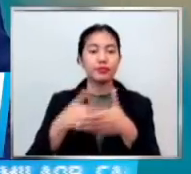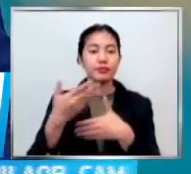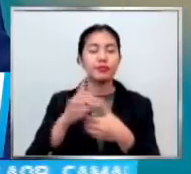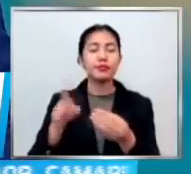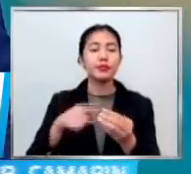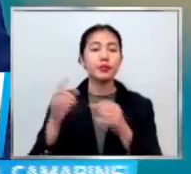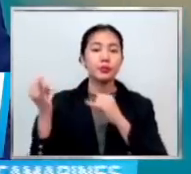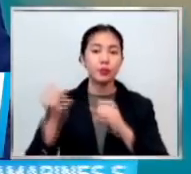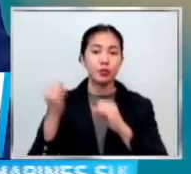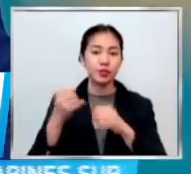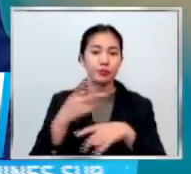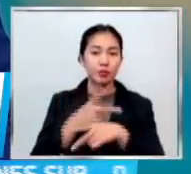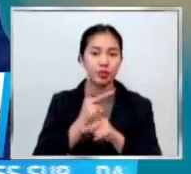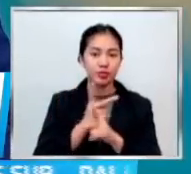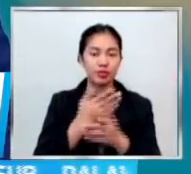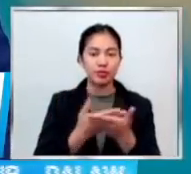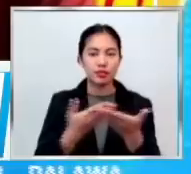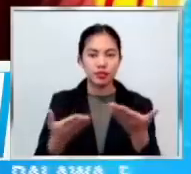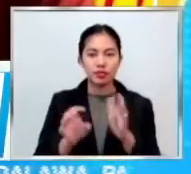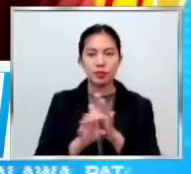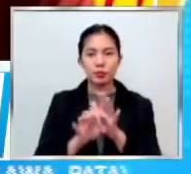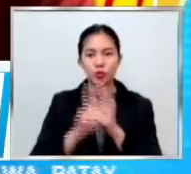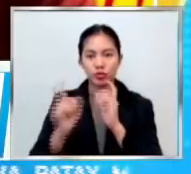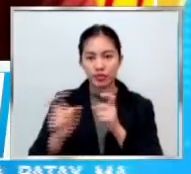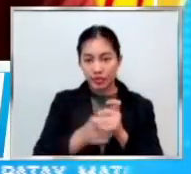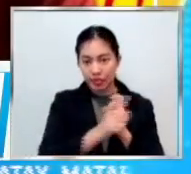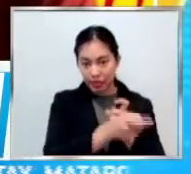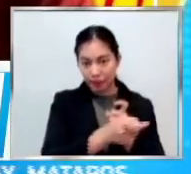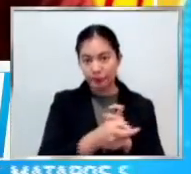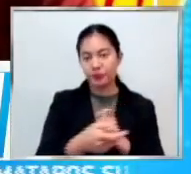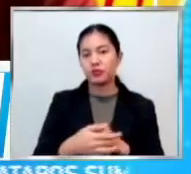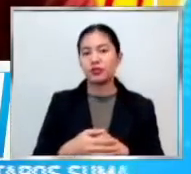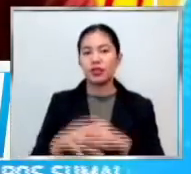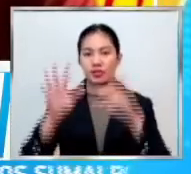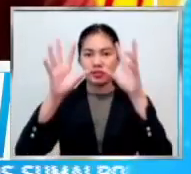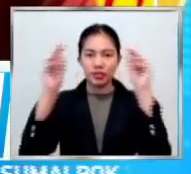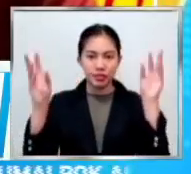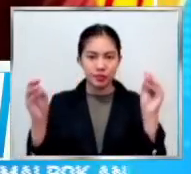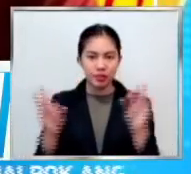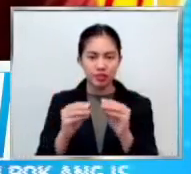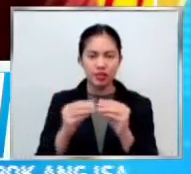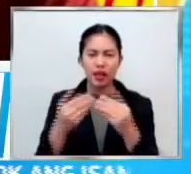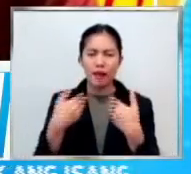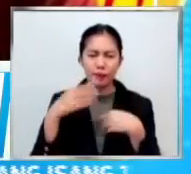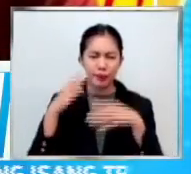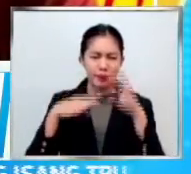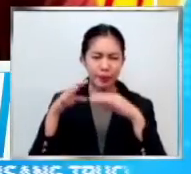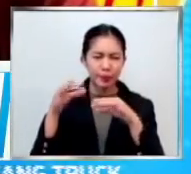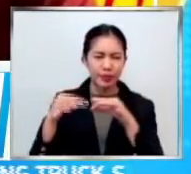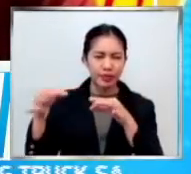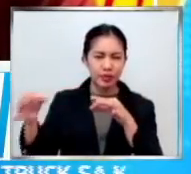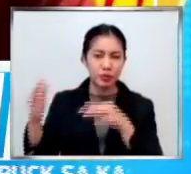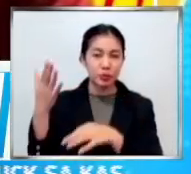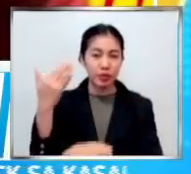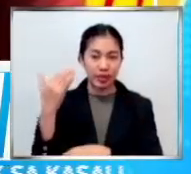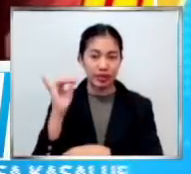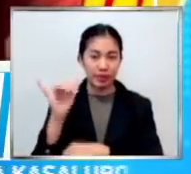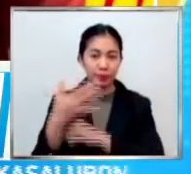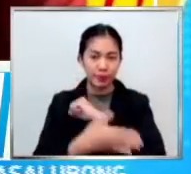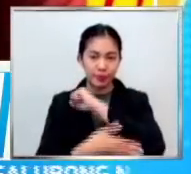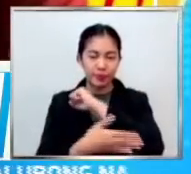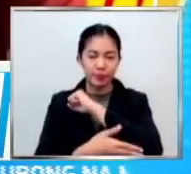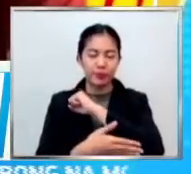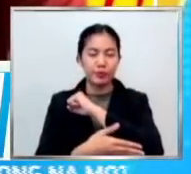yung mga panregalo, pagdating sa Pasko, meron ba tayong problema sa pagdating ng mga ito? Kasi sa ibang bansa, ito yung problema ngayon after